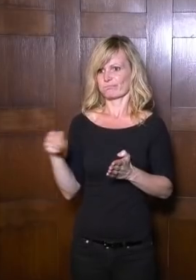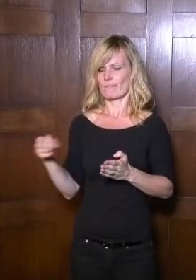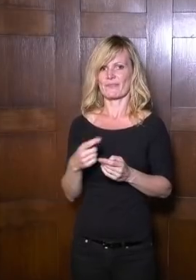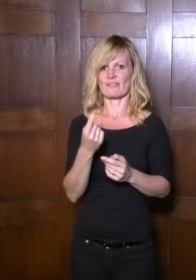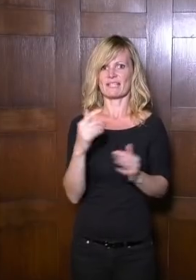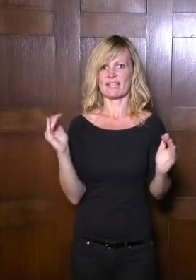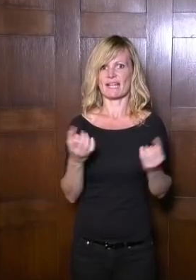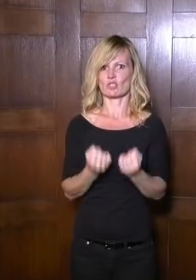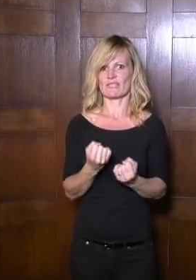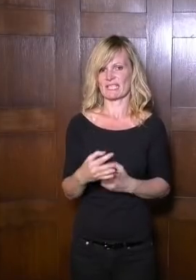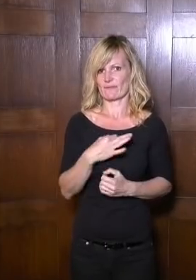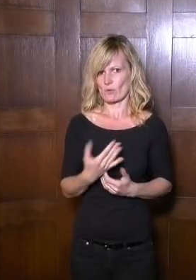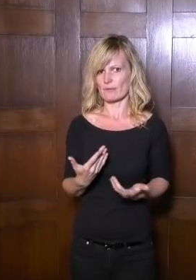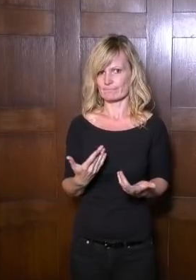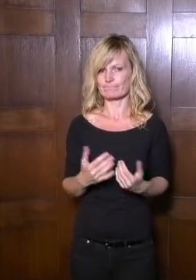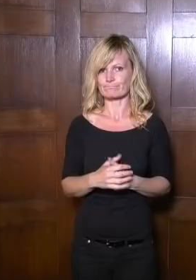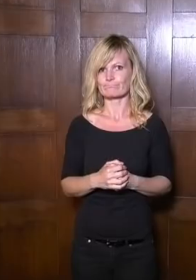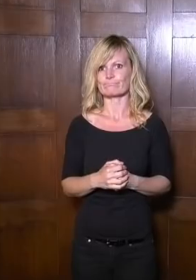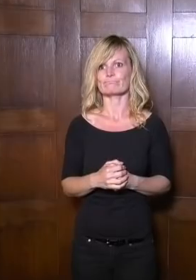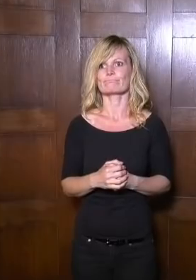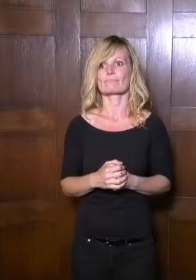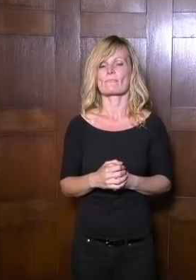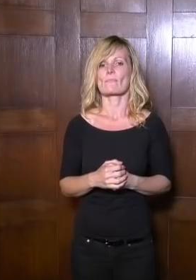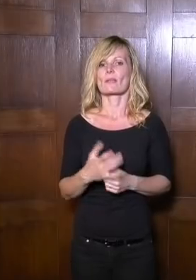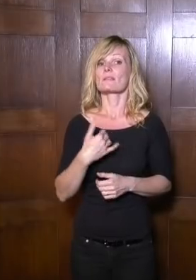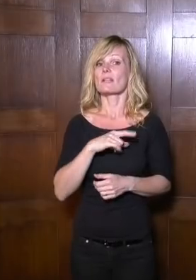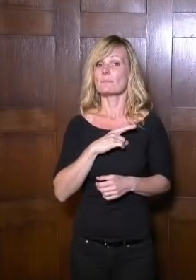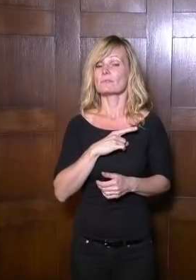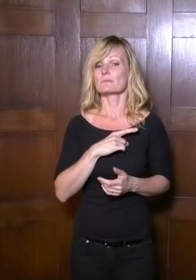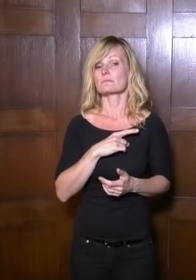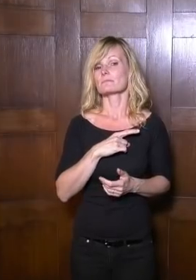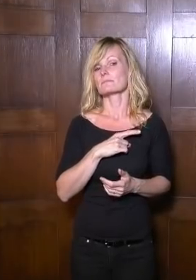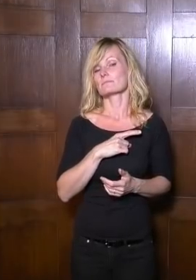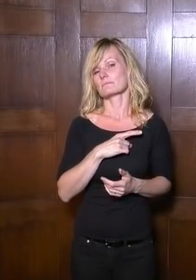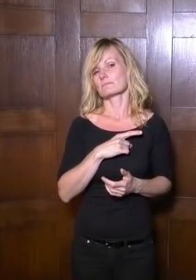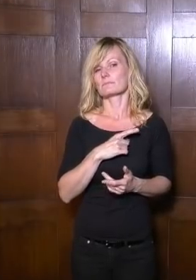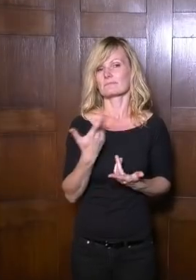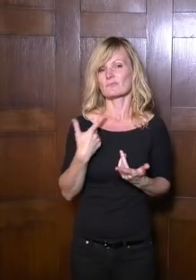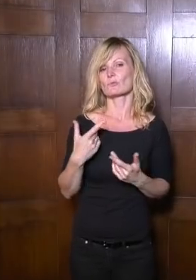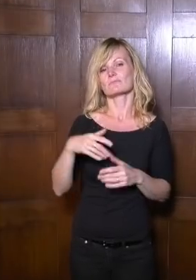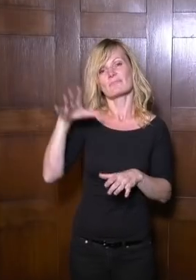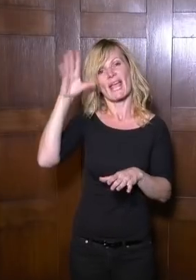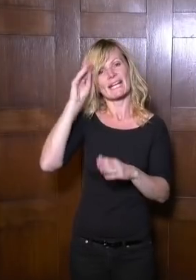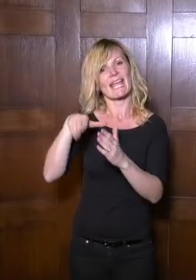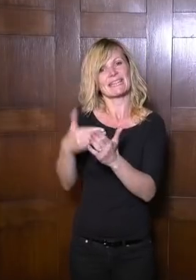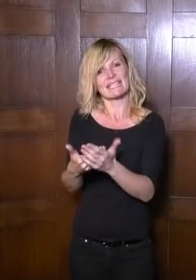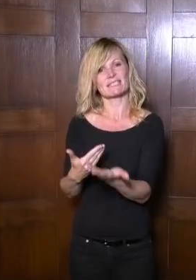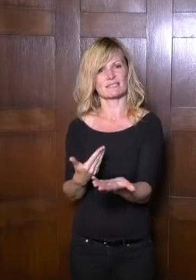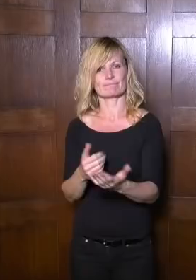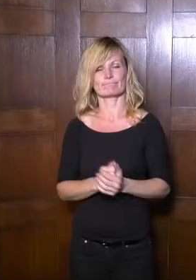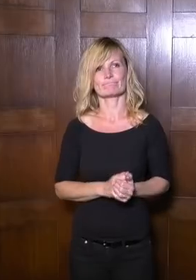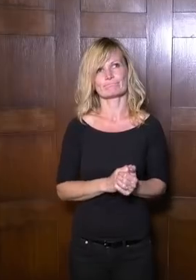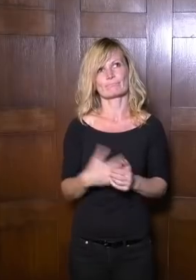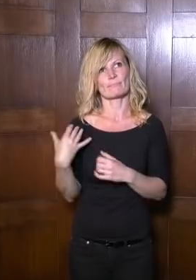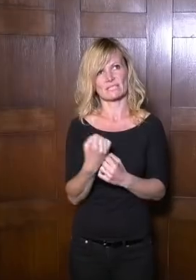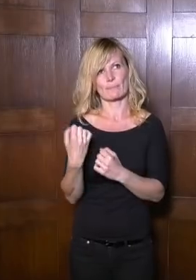finanzielle Schwierigkeit. Und habe ich dann auch, wie gesagt, Erkenntnisse mitgebracht. Vielleicht noch was